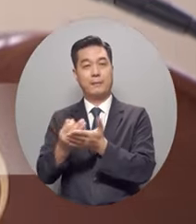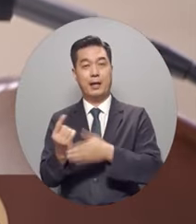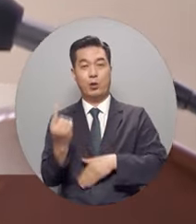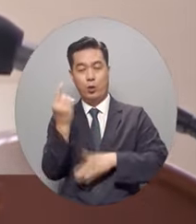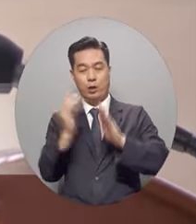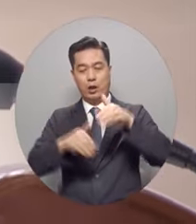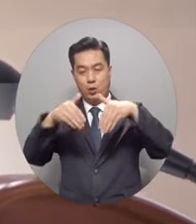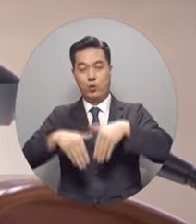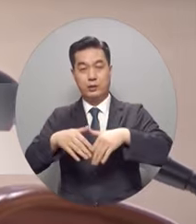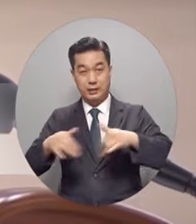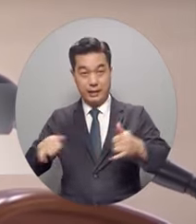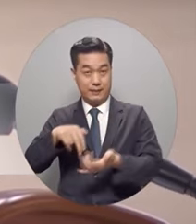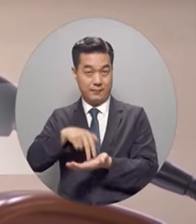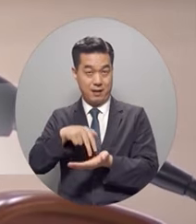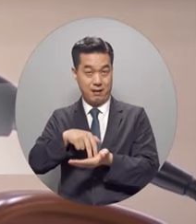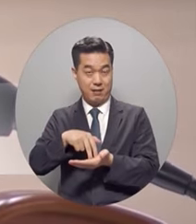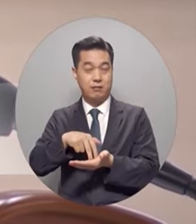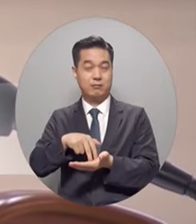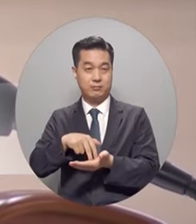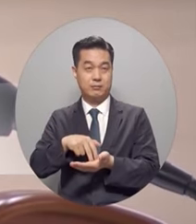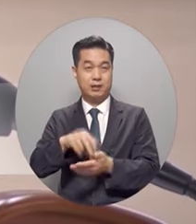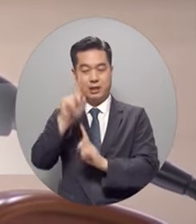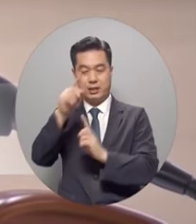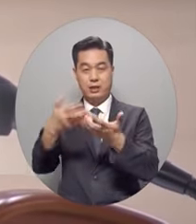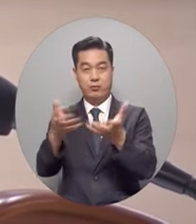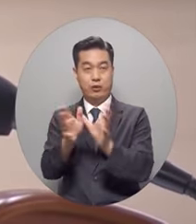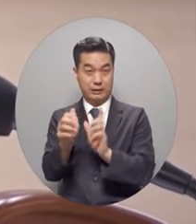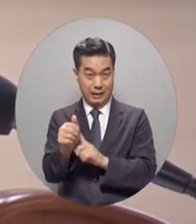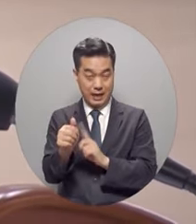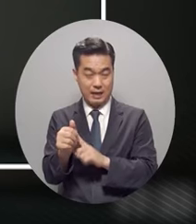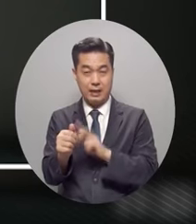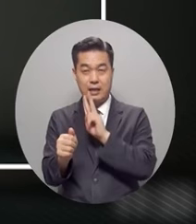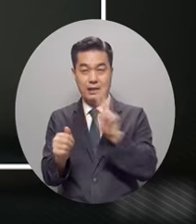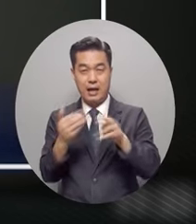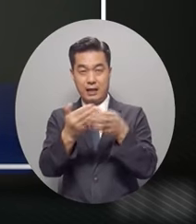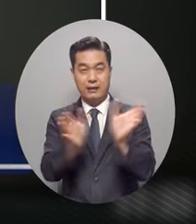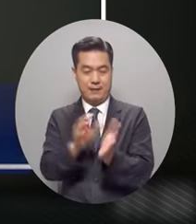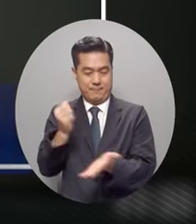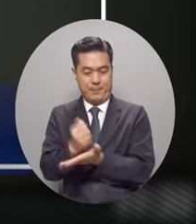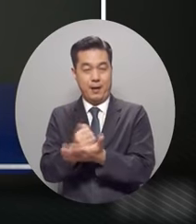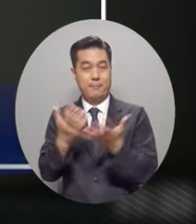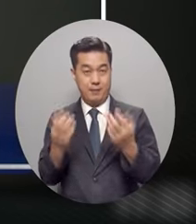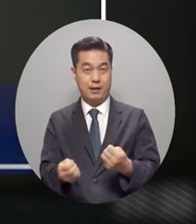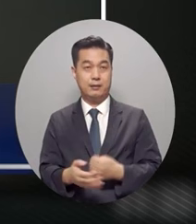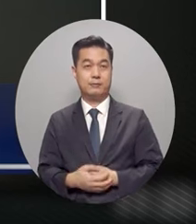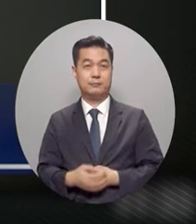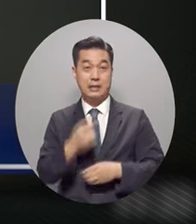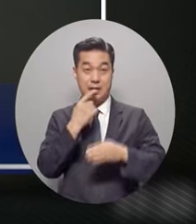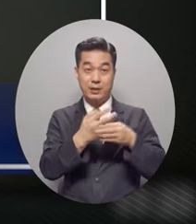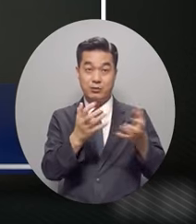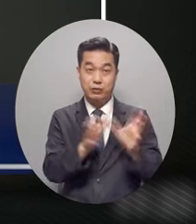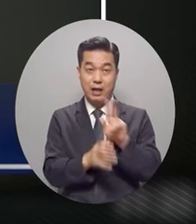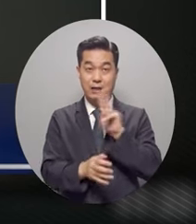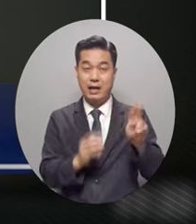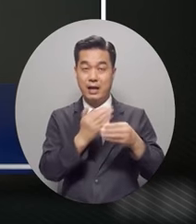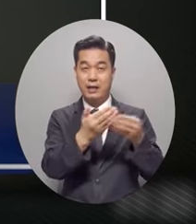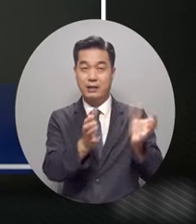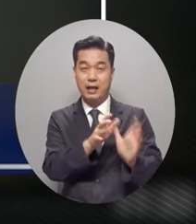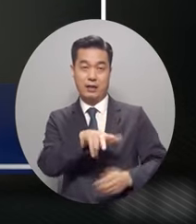고위공직자 신분임에도 이 위원장은 야당 비난에 거침이 없습니다. 민주당 야당 의원들에